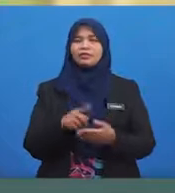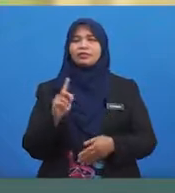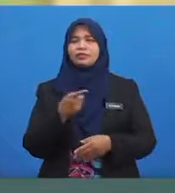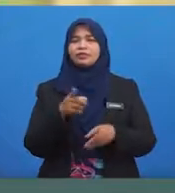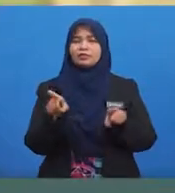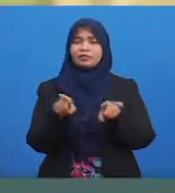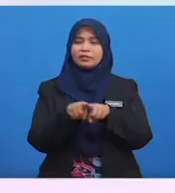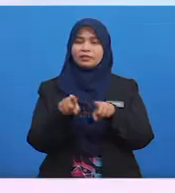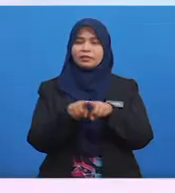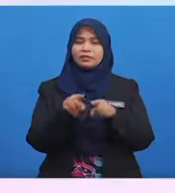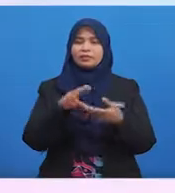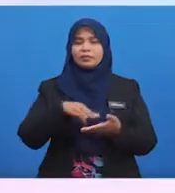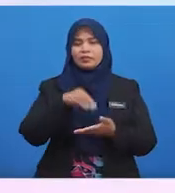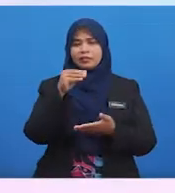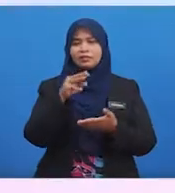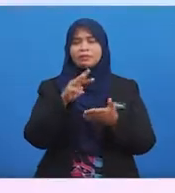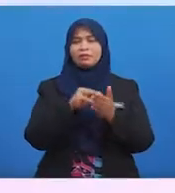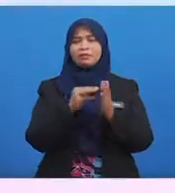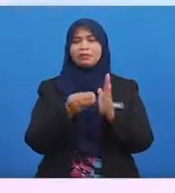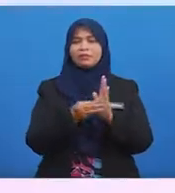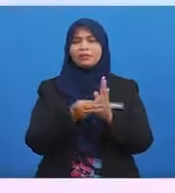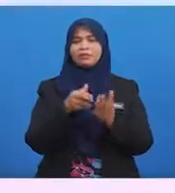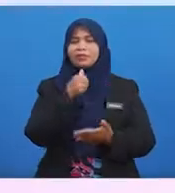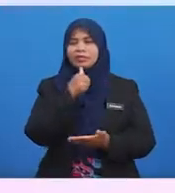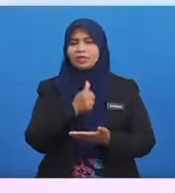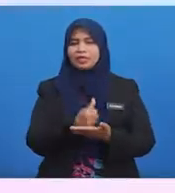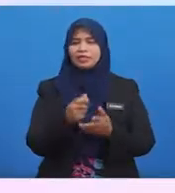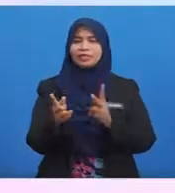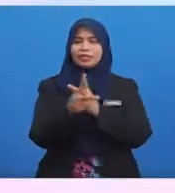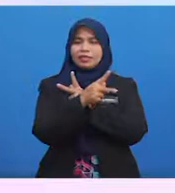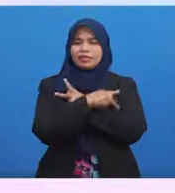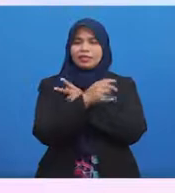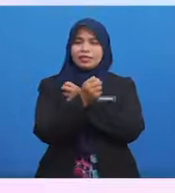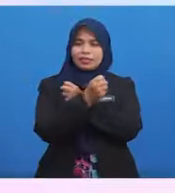mempelajari maksud nilai kasih sayang